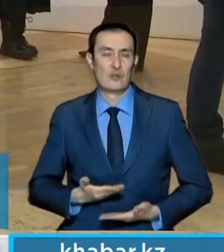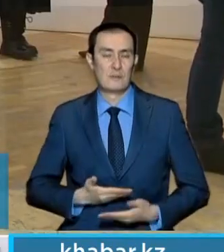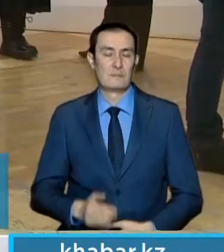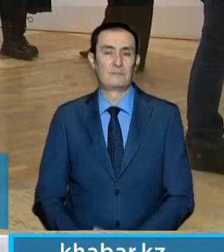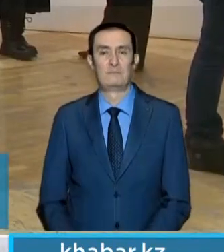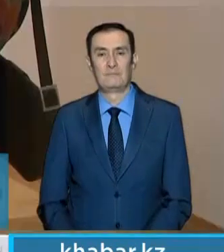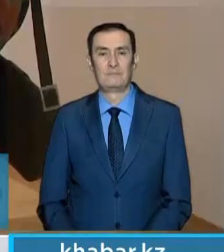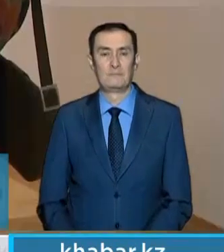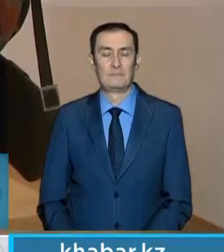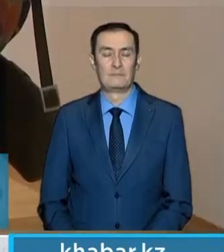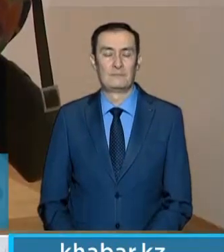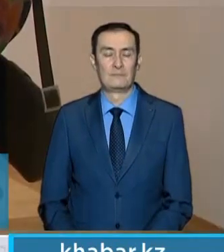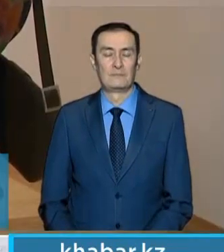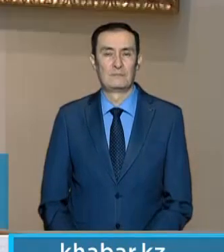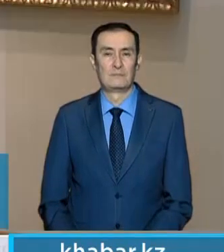себя.